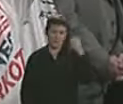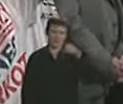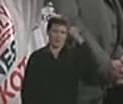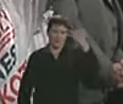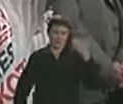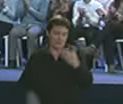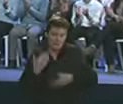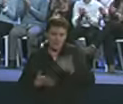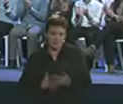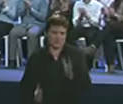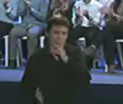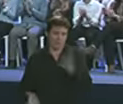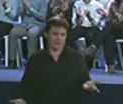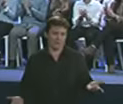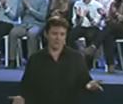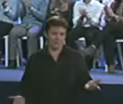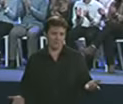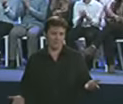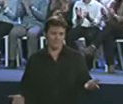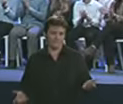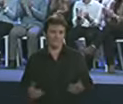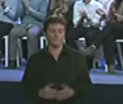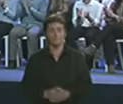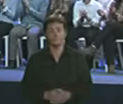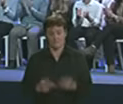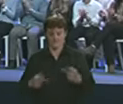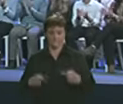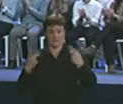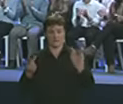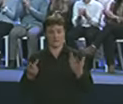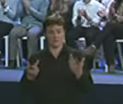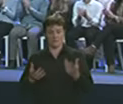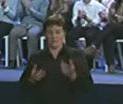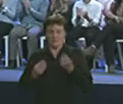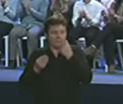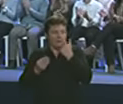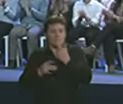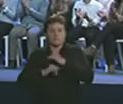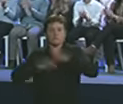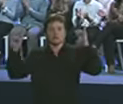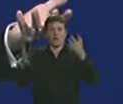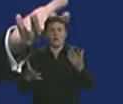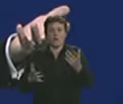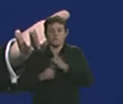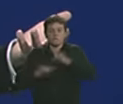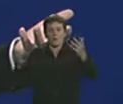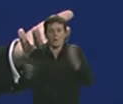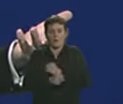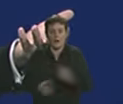est irremplaçable, parce que d'une certaine façon, la vie nous dépasse, parce que la vie est plus grande que nous.